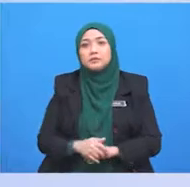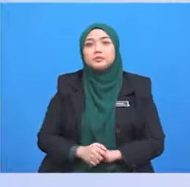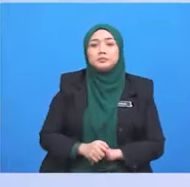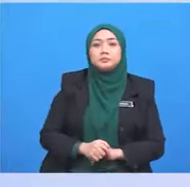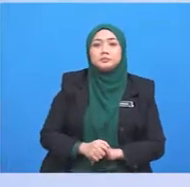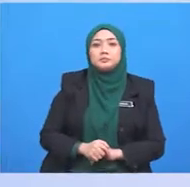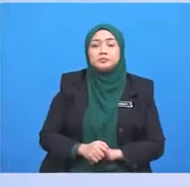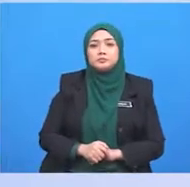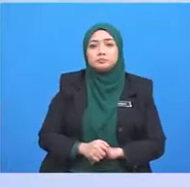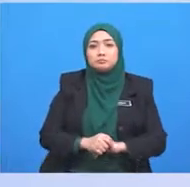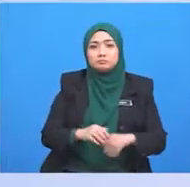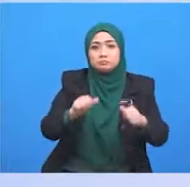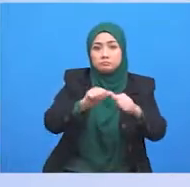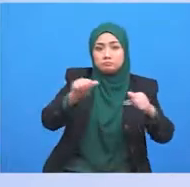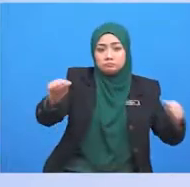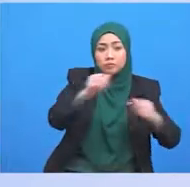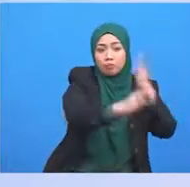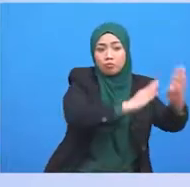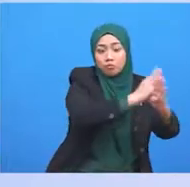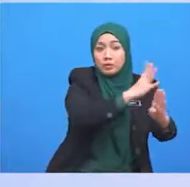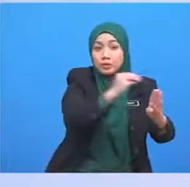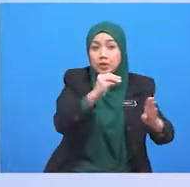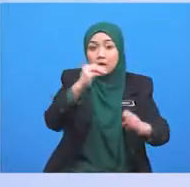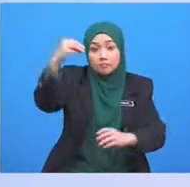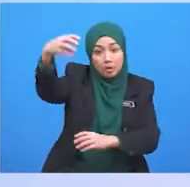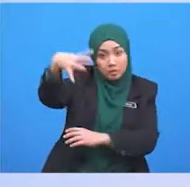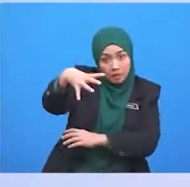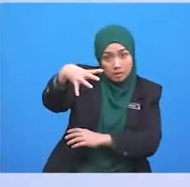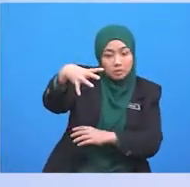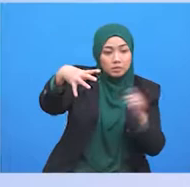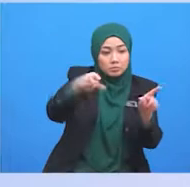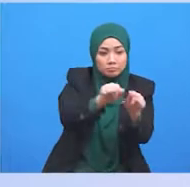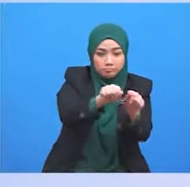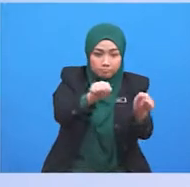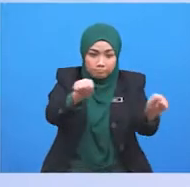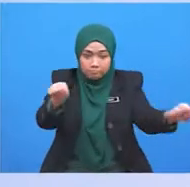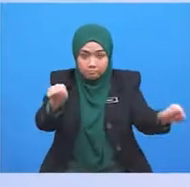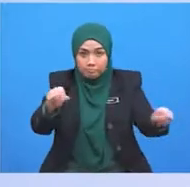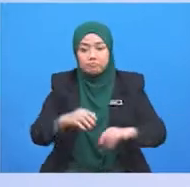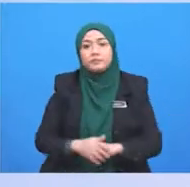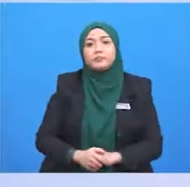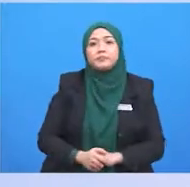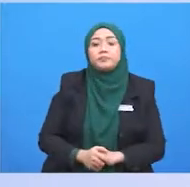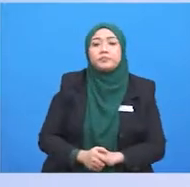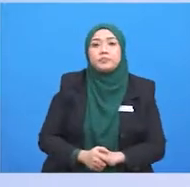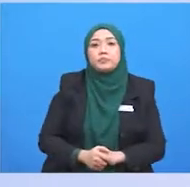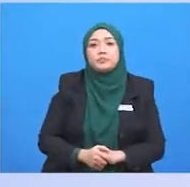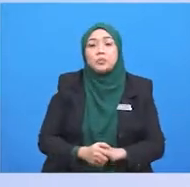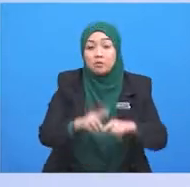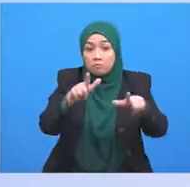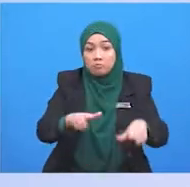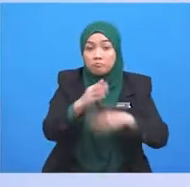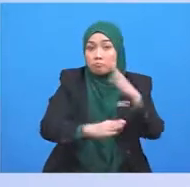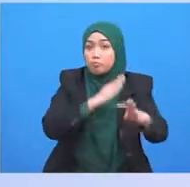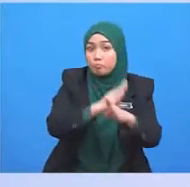dikenali aphelion yang berlaku pada 4 Julai setiap tahun. Sementara kedudukan bumi paling hampir dengan